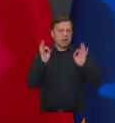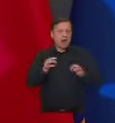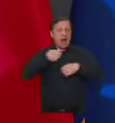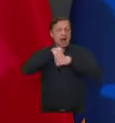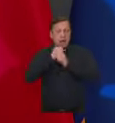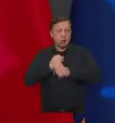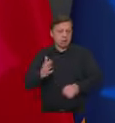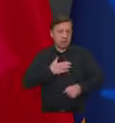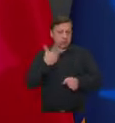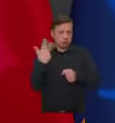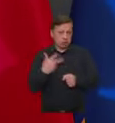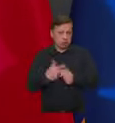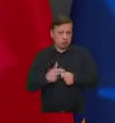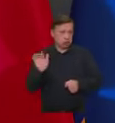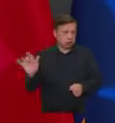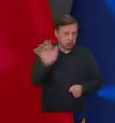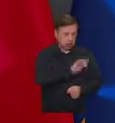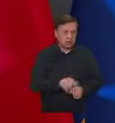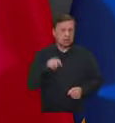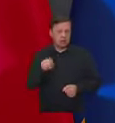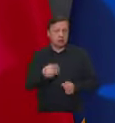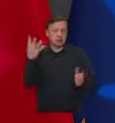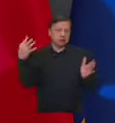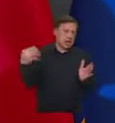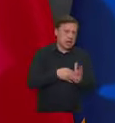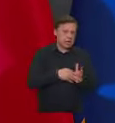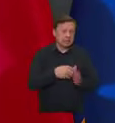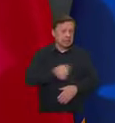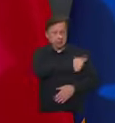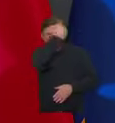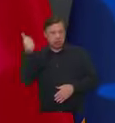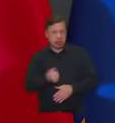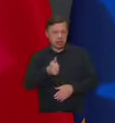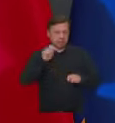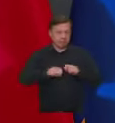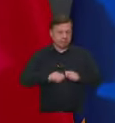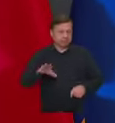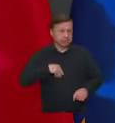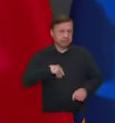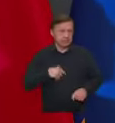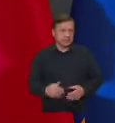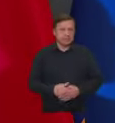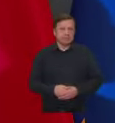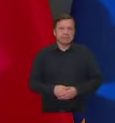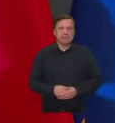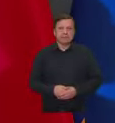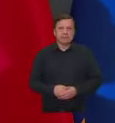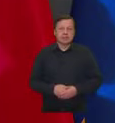laboratoriów, wzrosły do 4 000 testów na dobę. I oczywiście